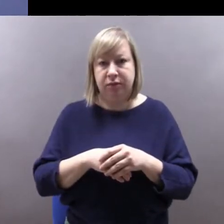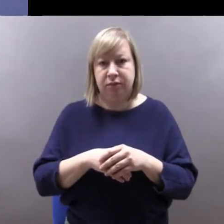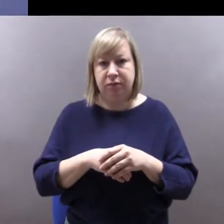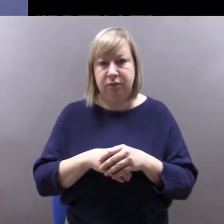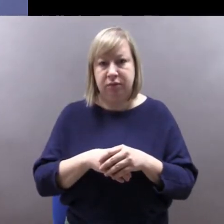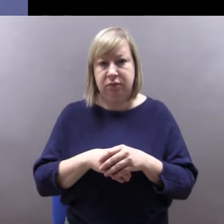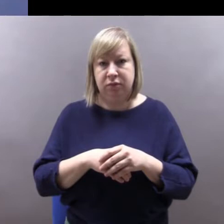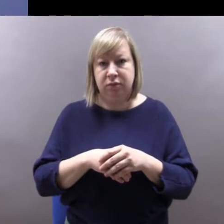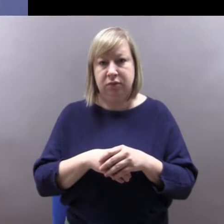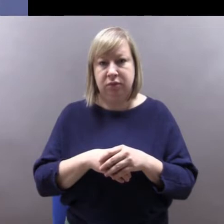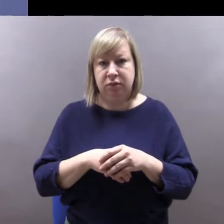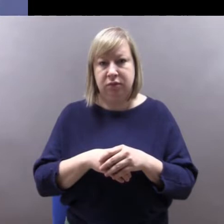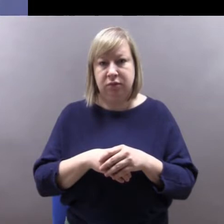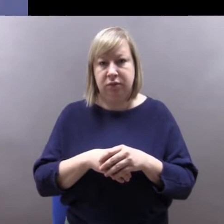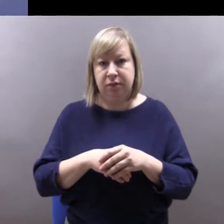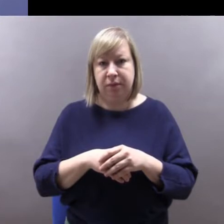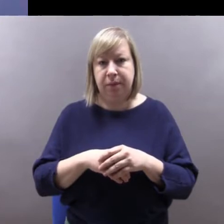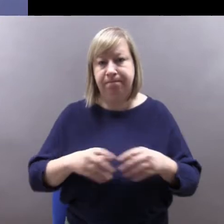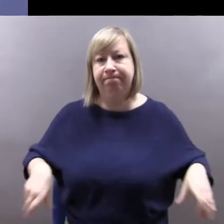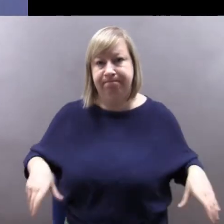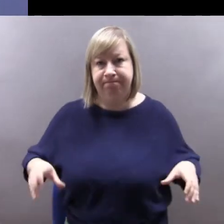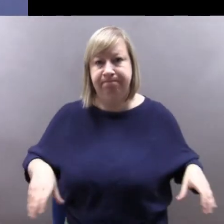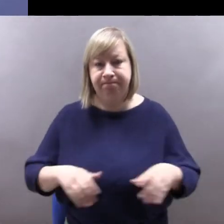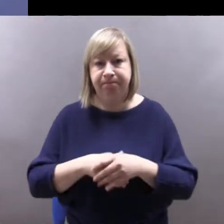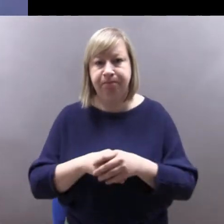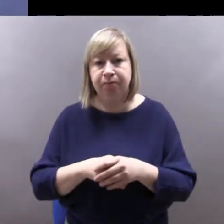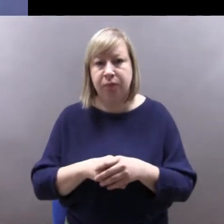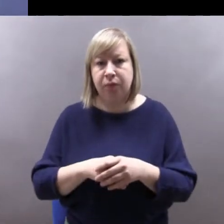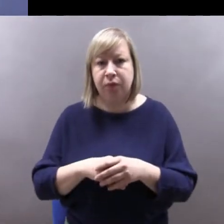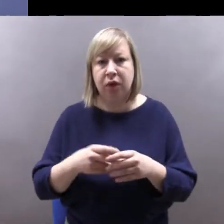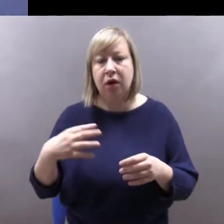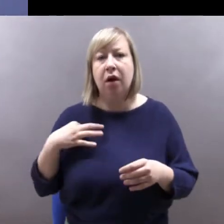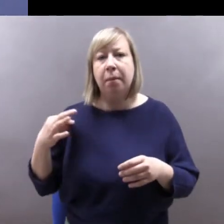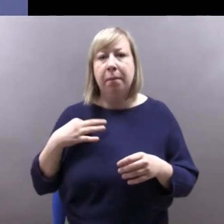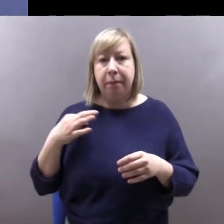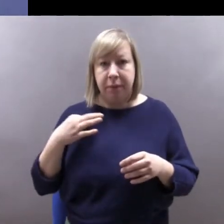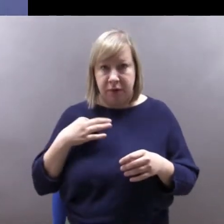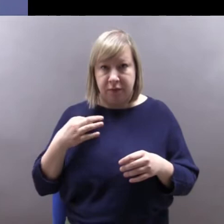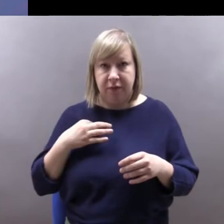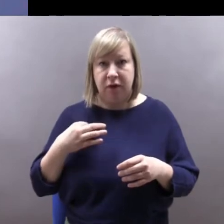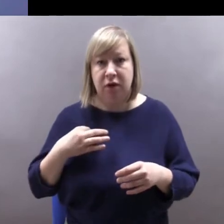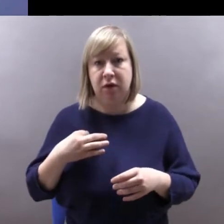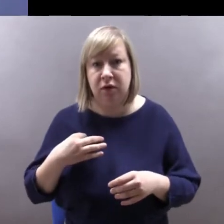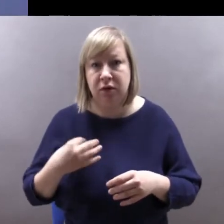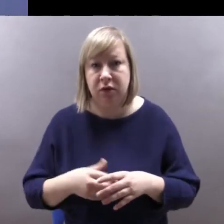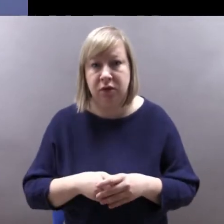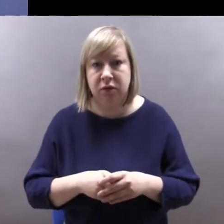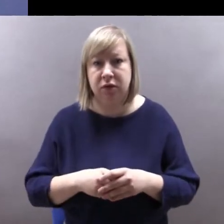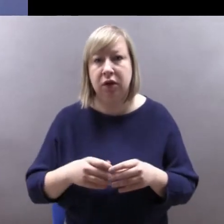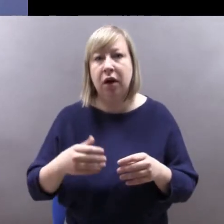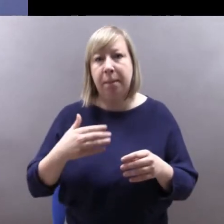jestem ze stażem dosyć sporym. Co mógłbym dodać? Prywatnie